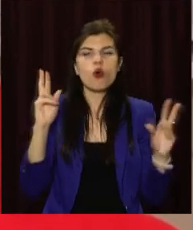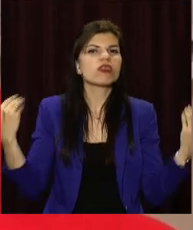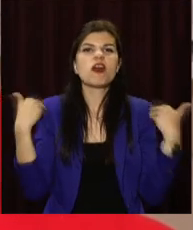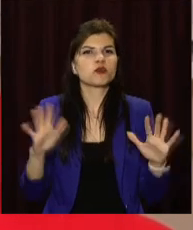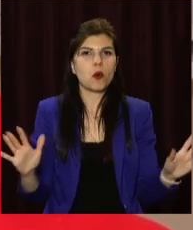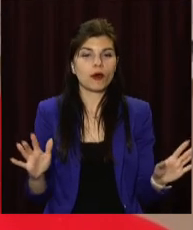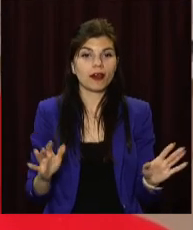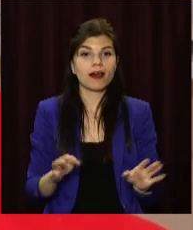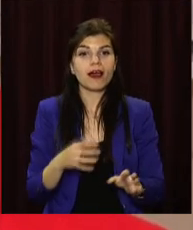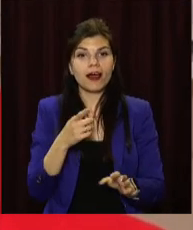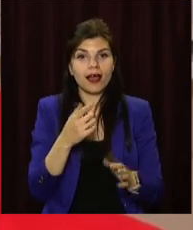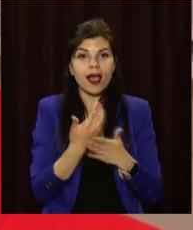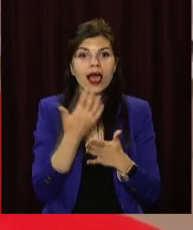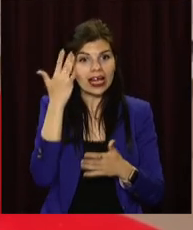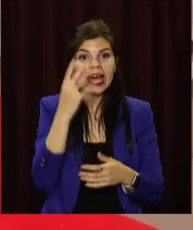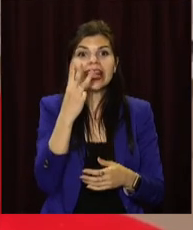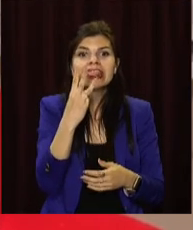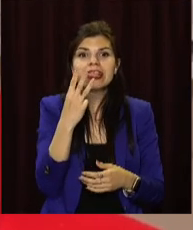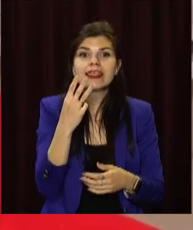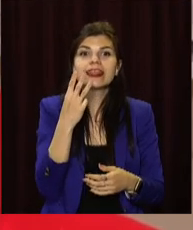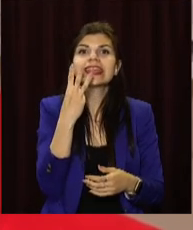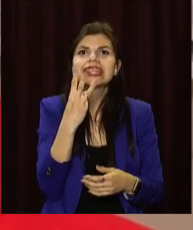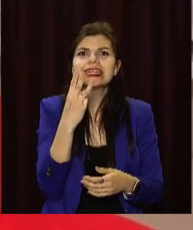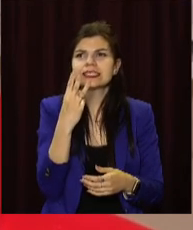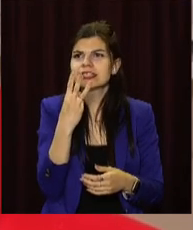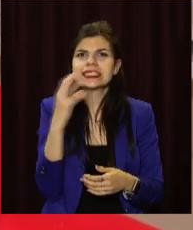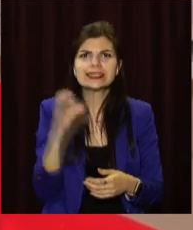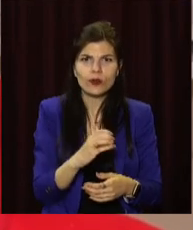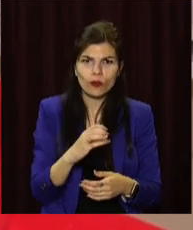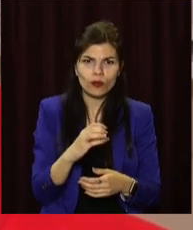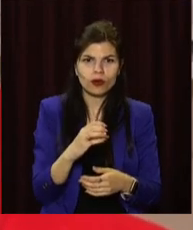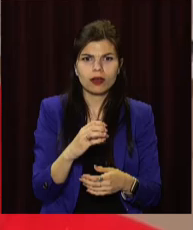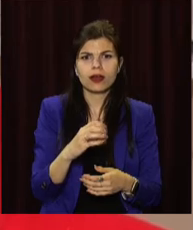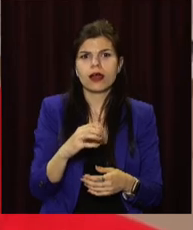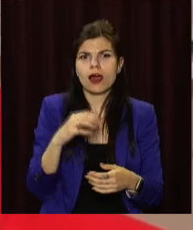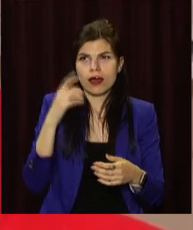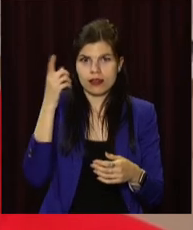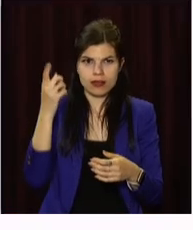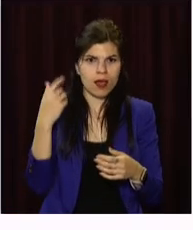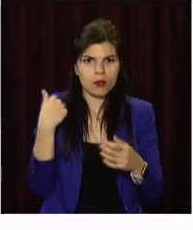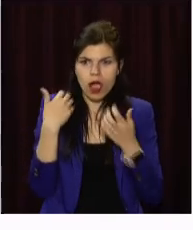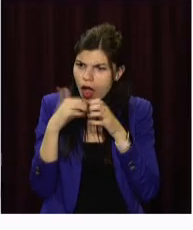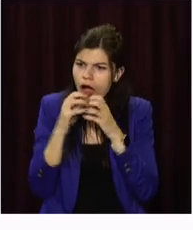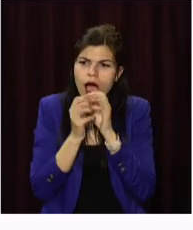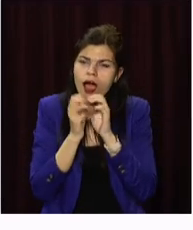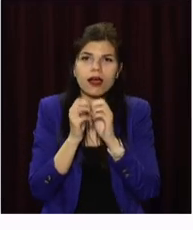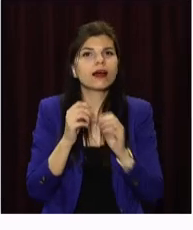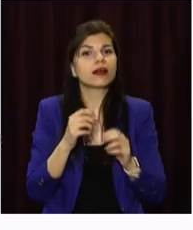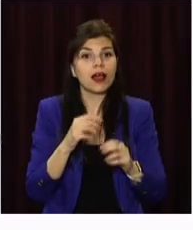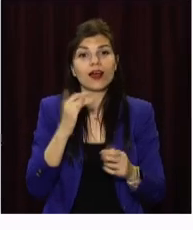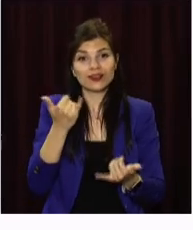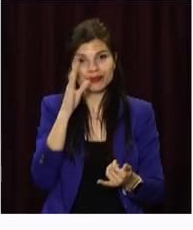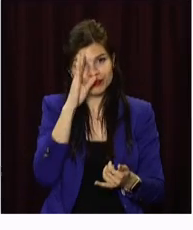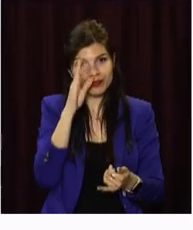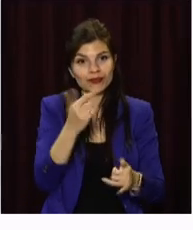мені хотів 0,03 секунди. 0,03, не десятих, навіть 0,03. Тому там вважаю, що ми обидва були на першому. Нині Олександр збирає